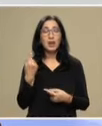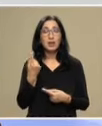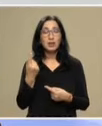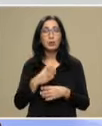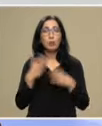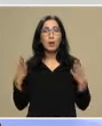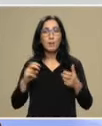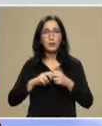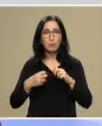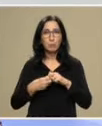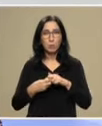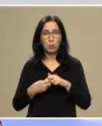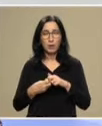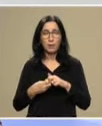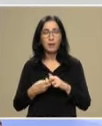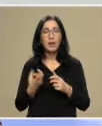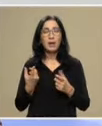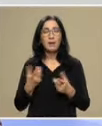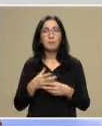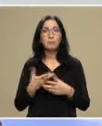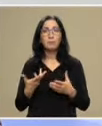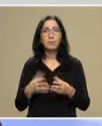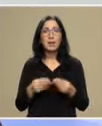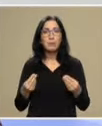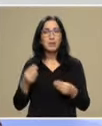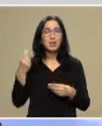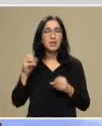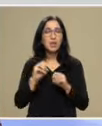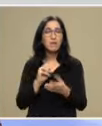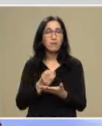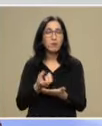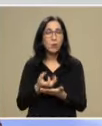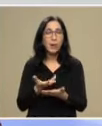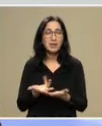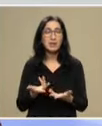от големите проблеми е дезинформацията,